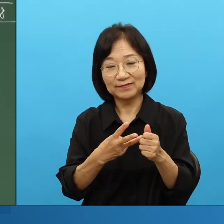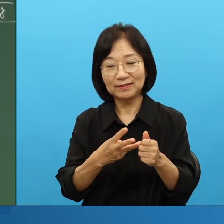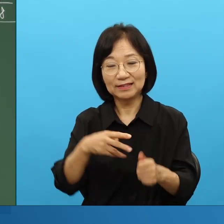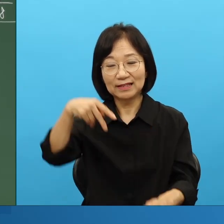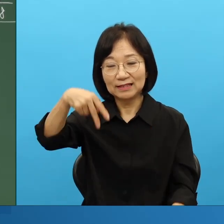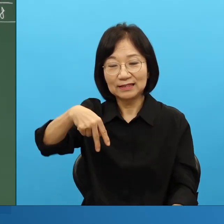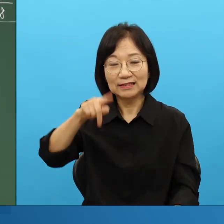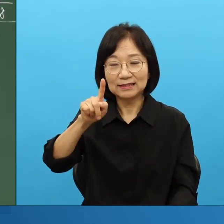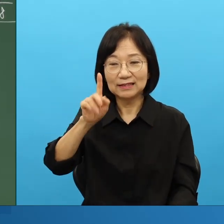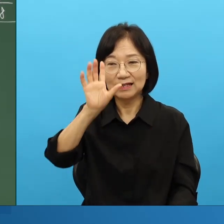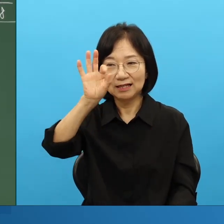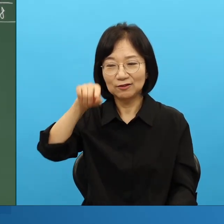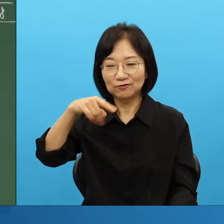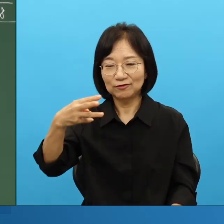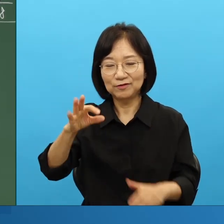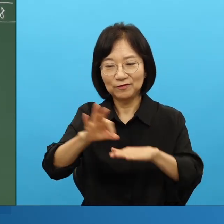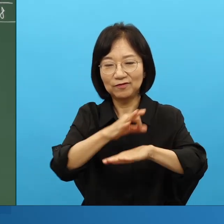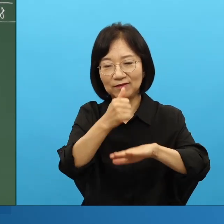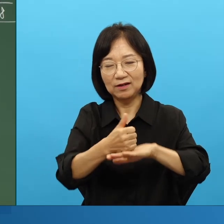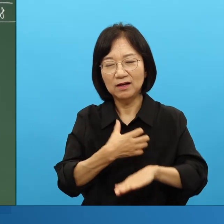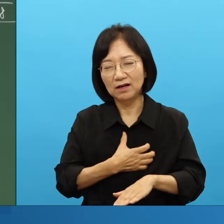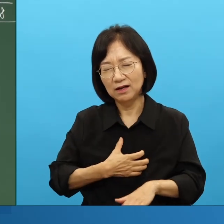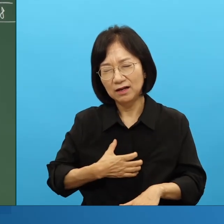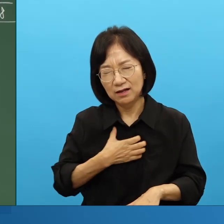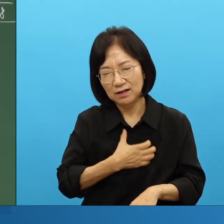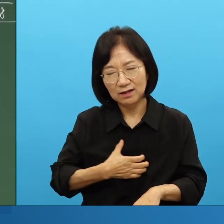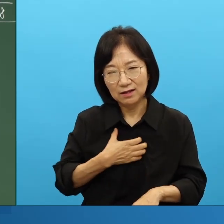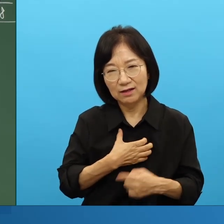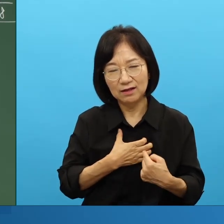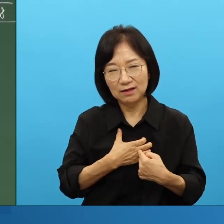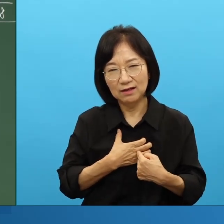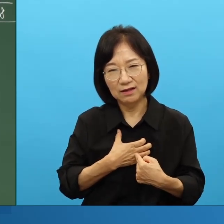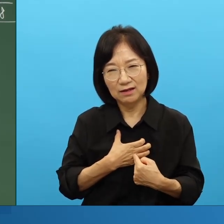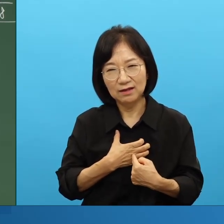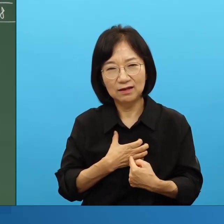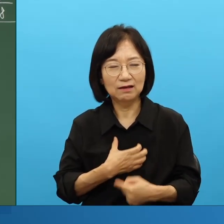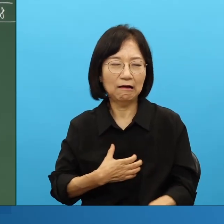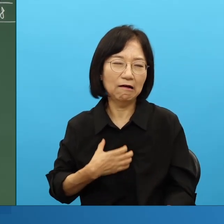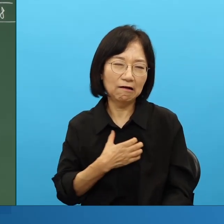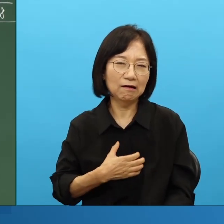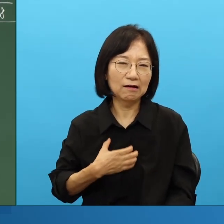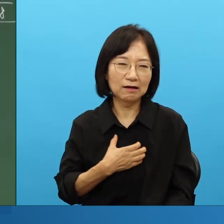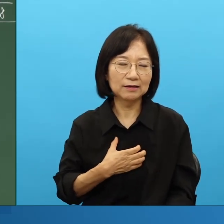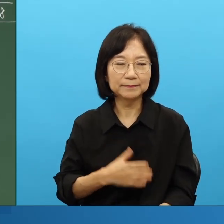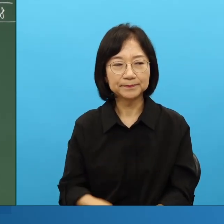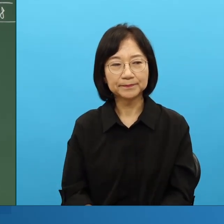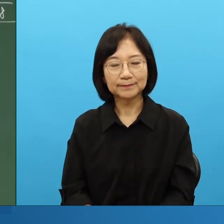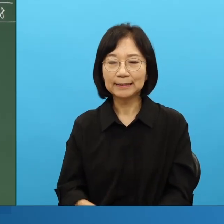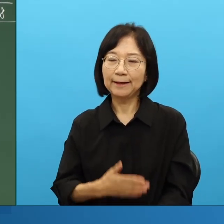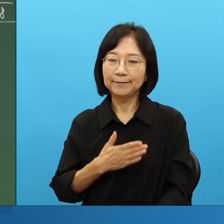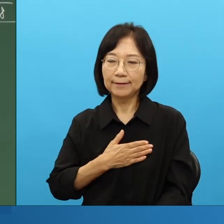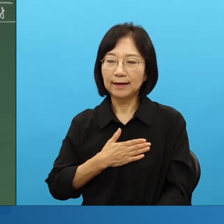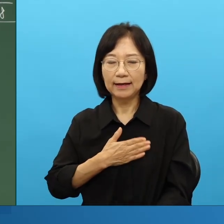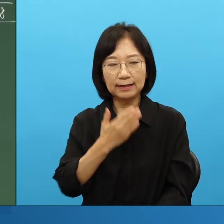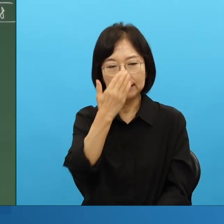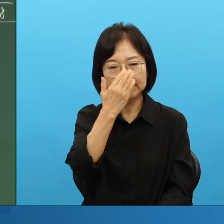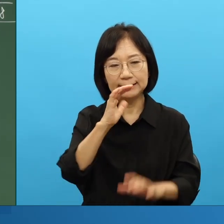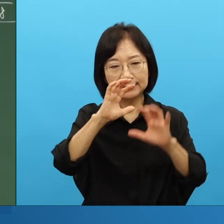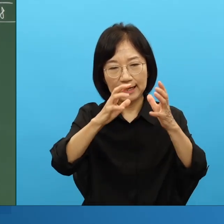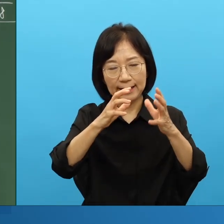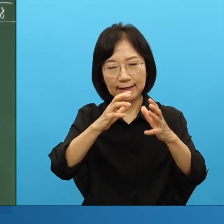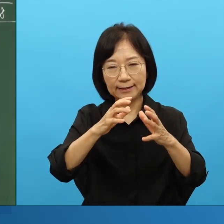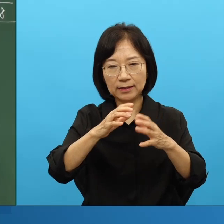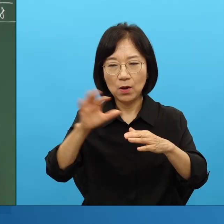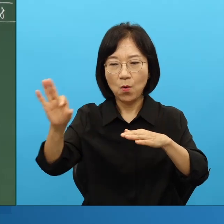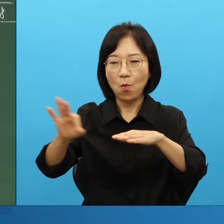사울 왕의 근심. 还有扫罗王的忧愁。 이 사람 웃깁니다. 他非常可笑。 내가 이스라엘의 초대 왕이 되었으니 이스라엘 든든하게